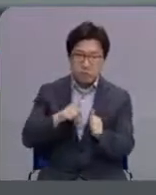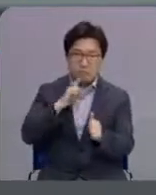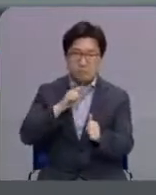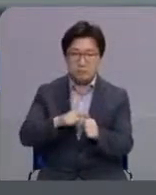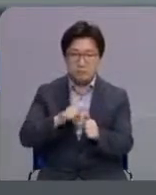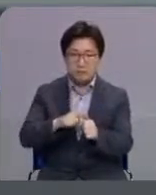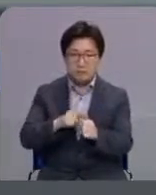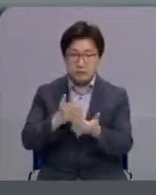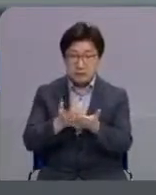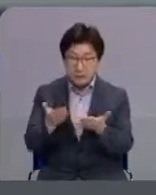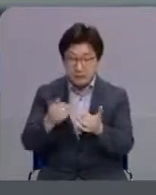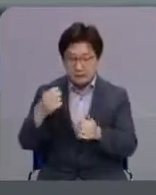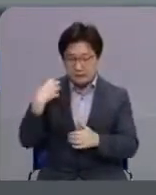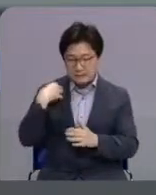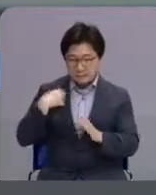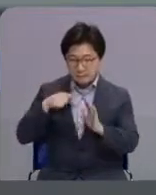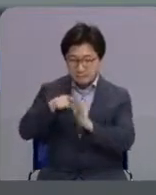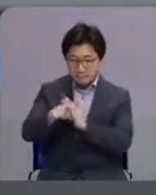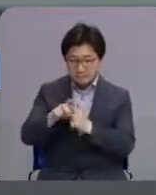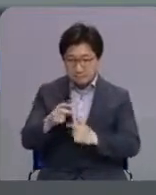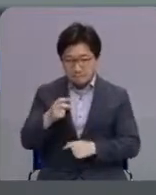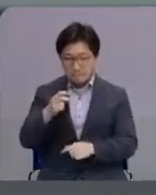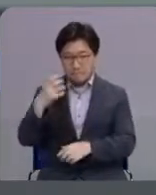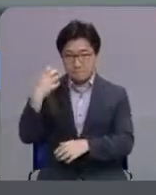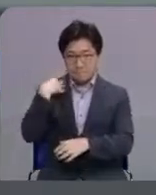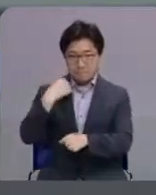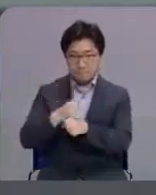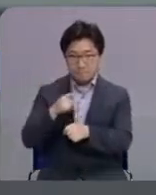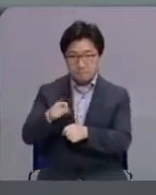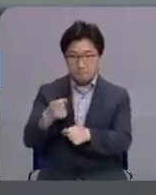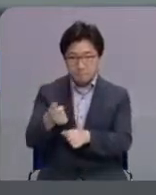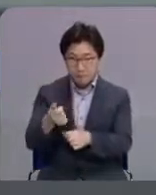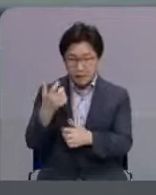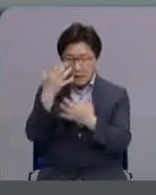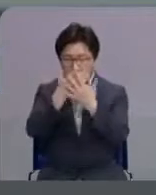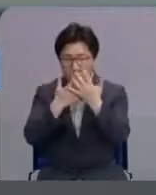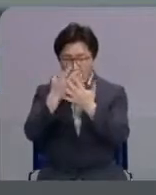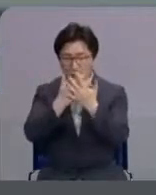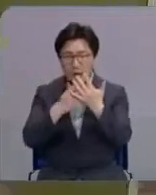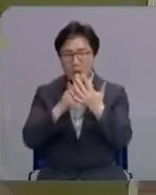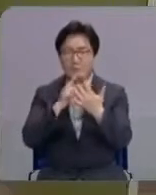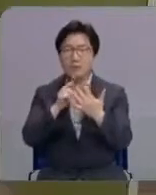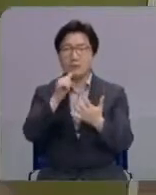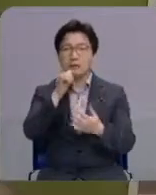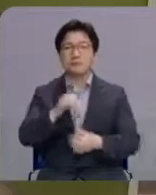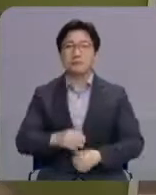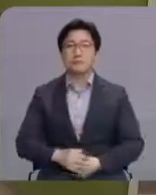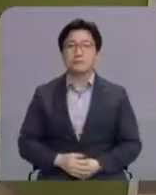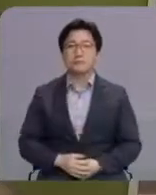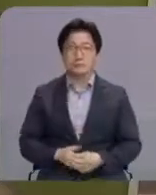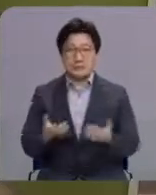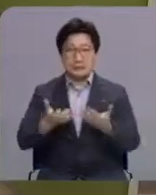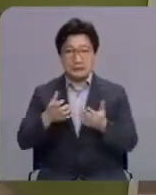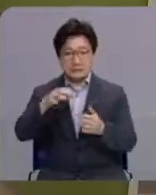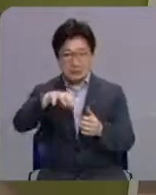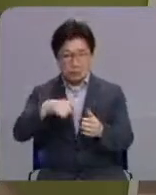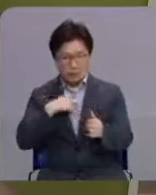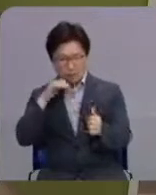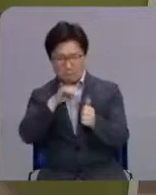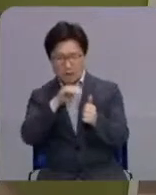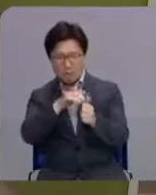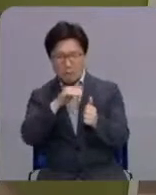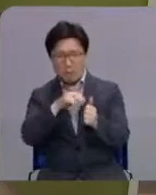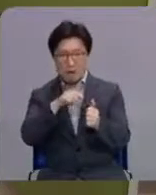제 담당자분이 대형 됐었는데 그분이 아, 좀 애매하네요라고. 직장 내 괴롭힘 피해자